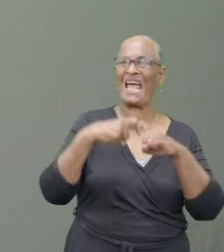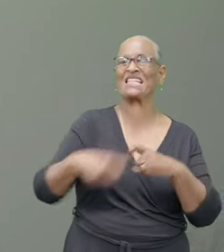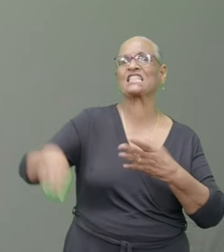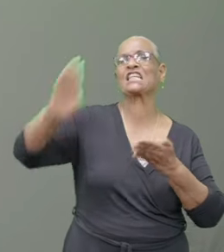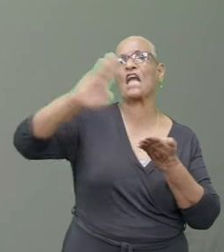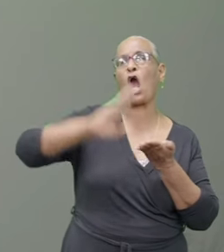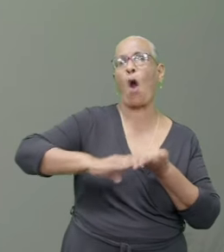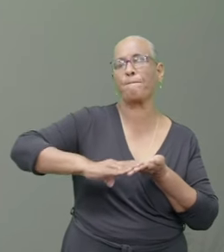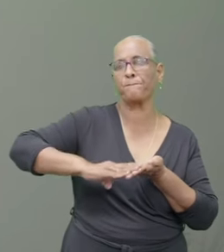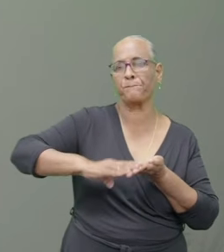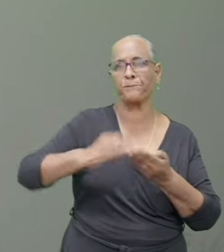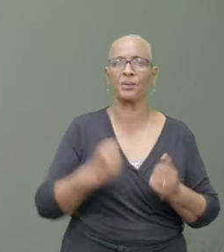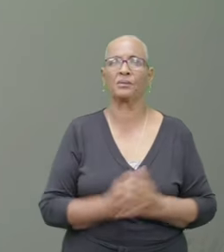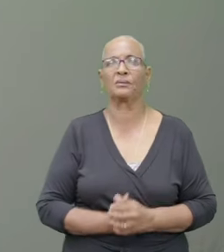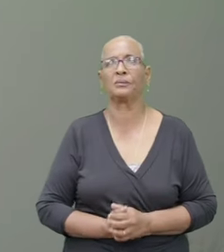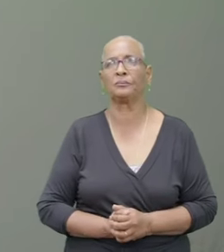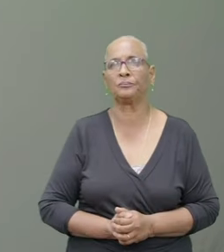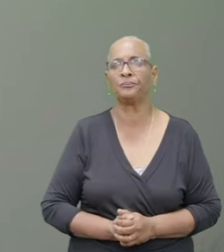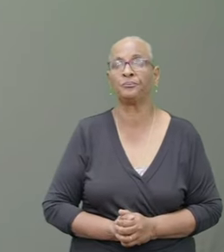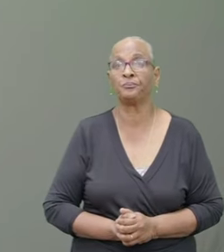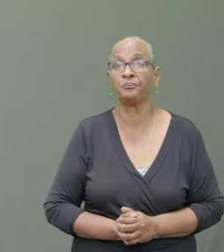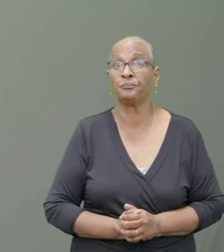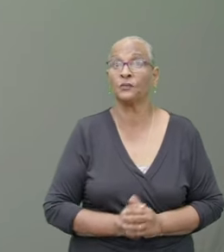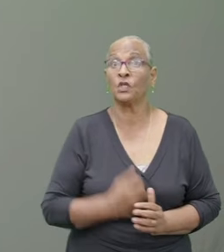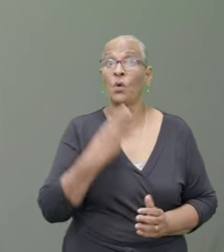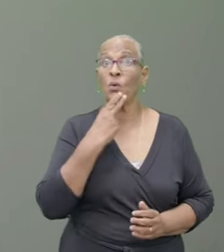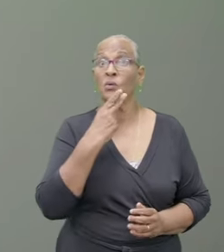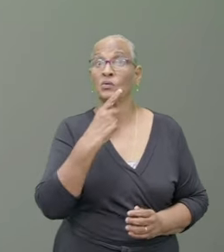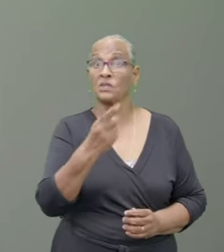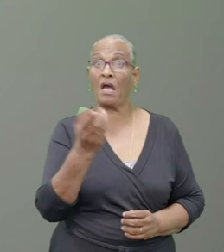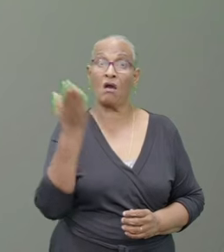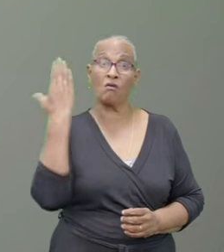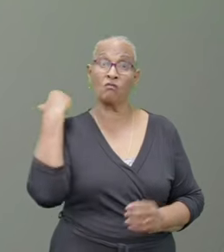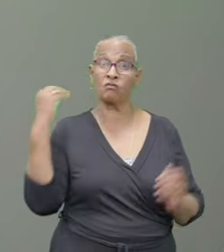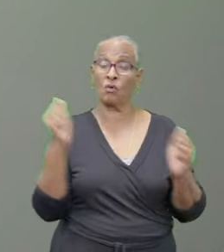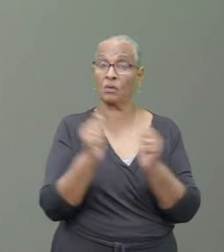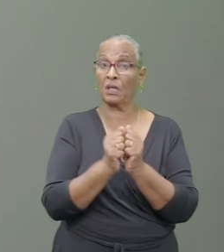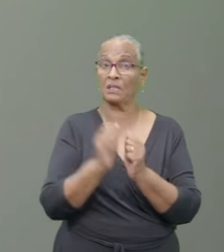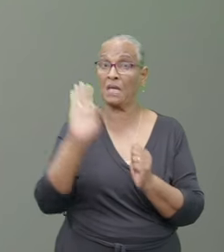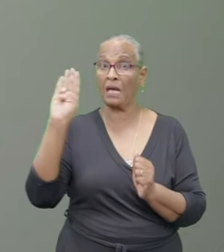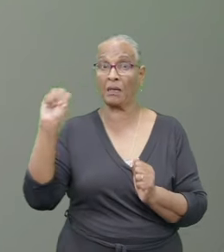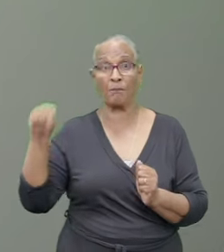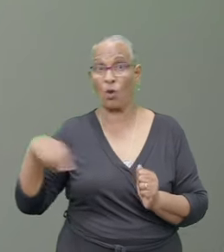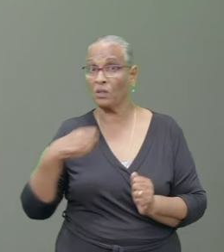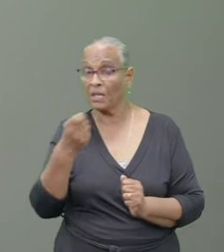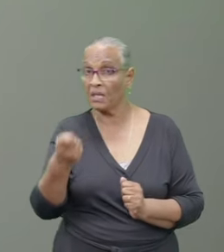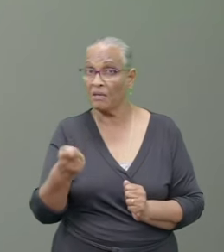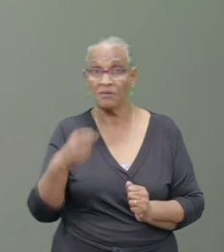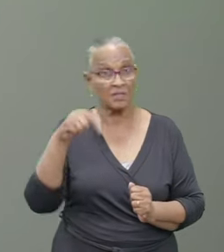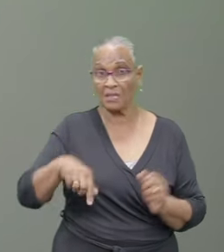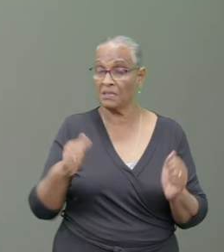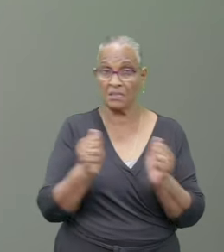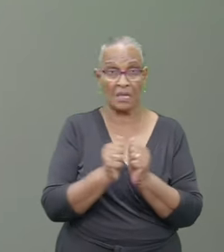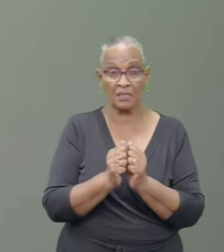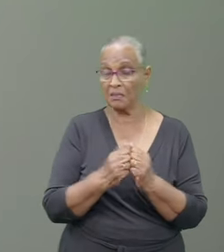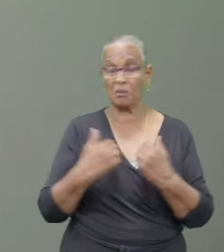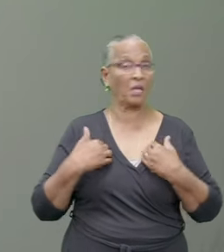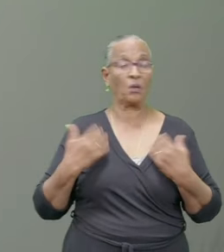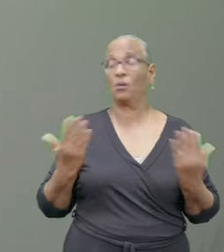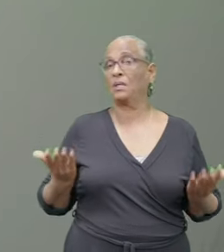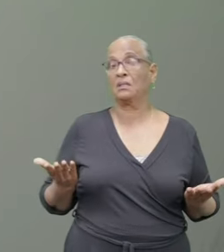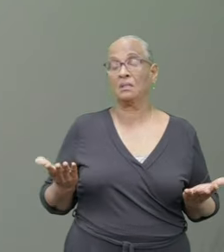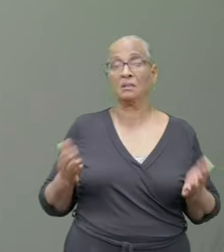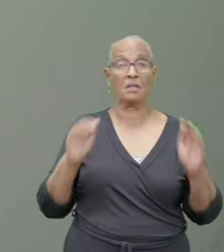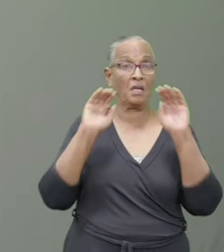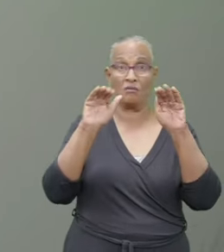toelage. Dat is per januari. U zegt dat vorig jaar de bonden dat wel hebben gehad en dit jaar niet. Ik weet niet waar u die informatie heeft, maar die informatie